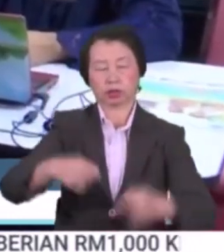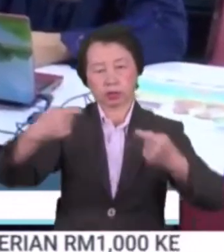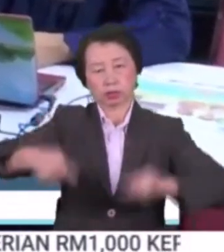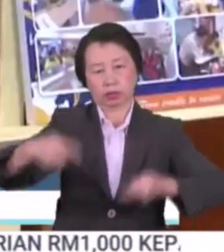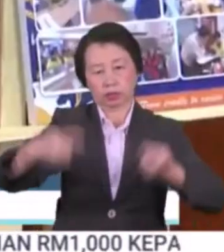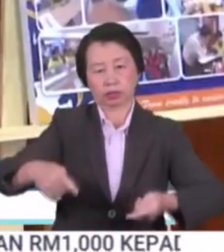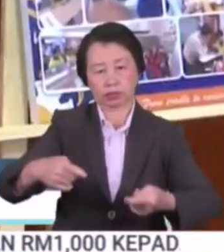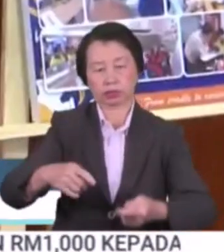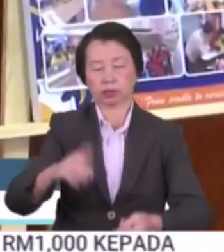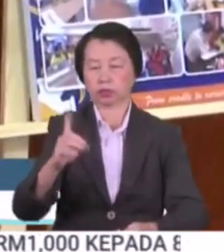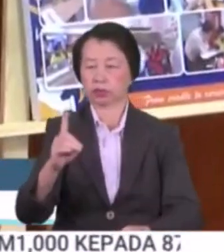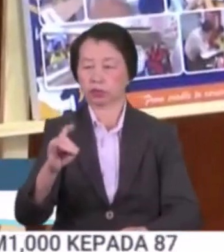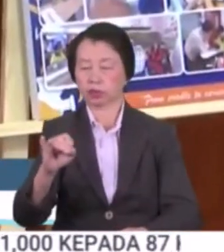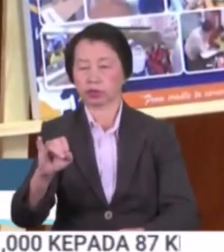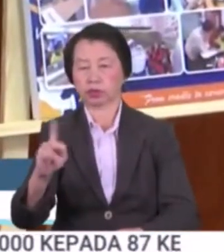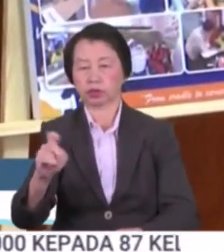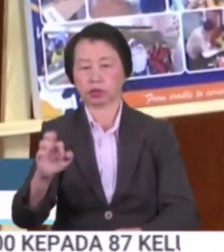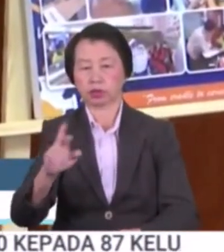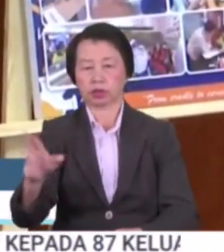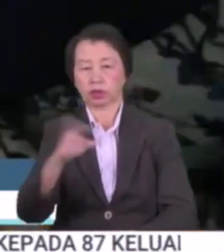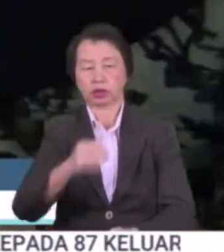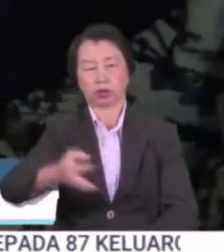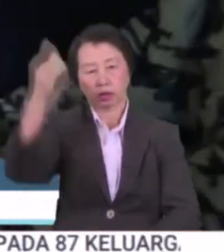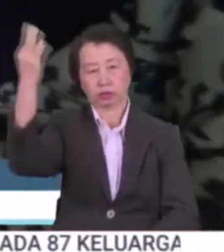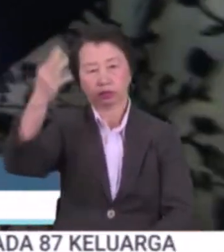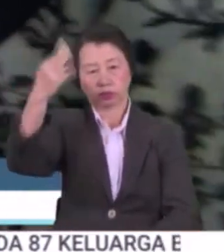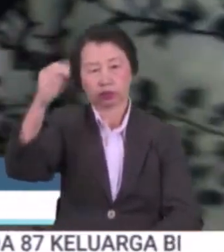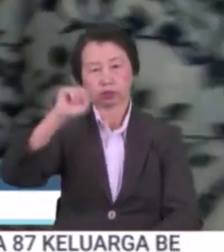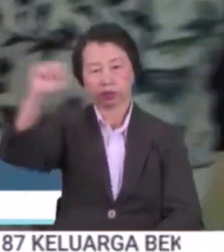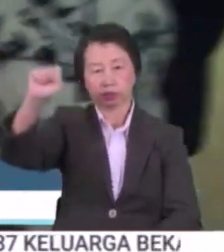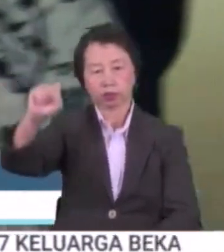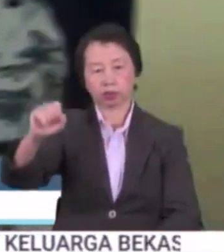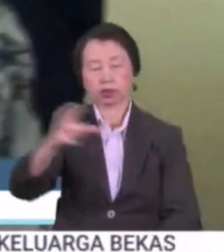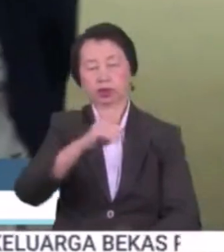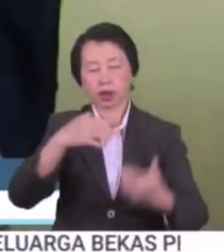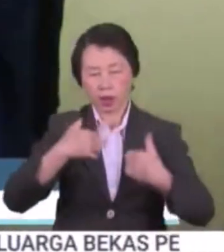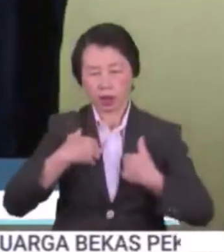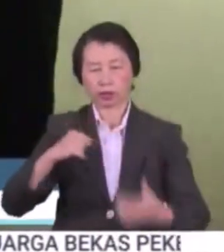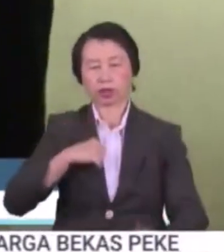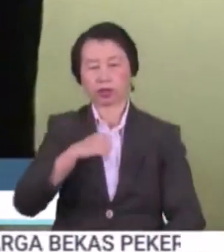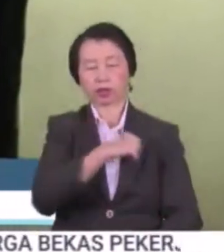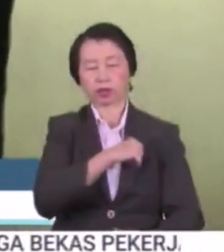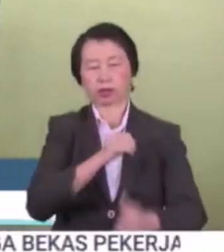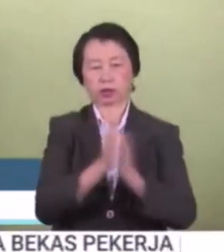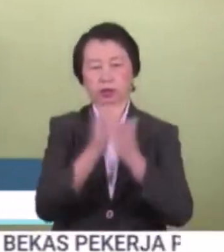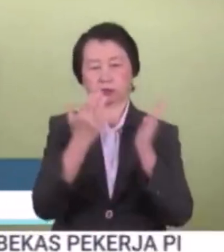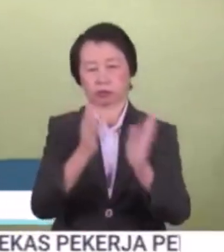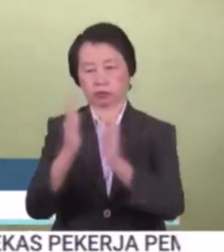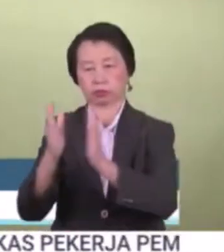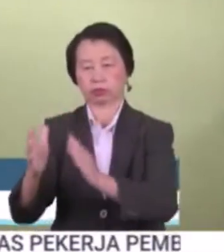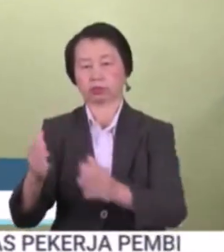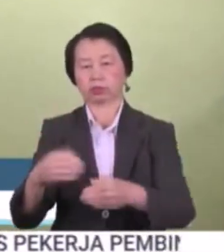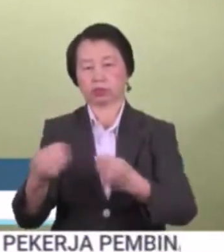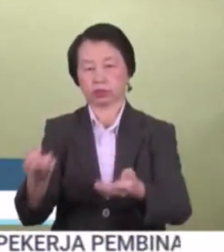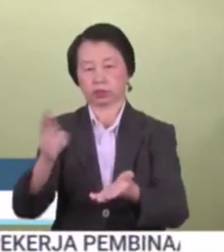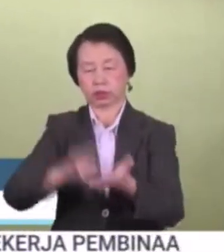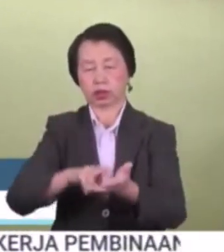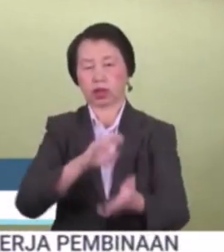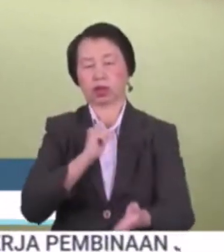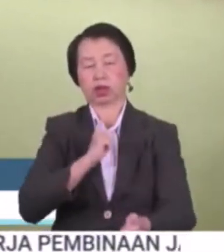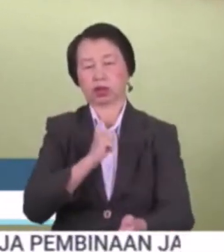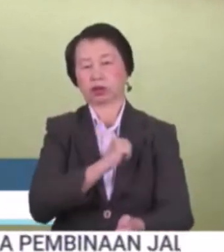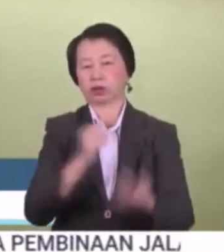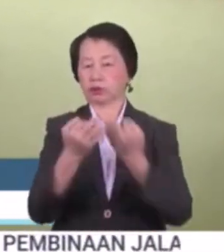DK Barat dan forum kemerdekaan. Turut disediakan keahlian perpustakaan secara percuma. Jadi program